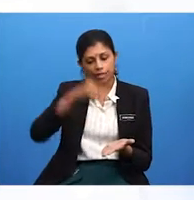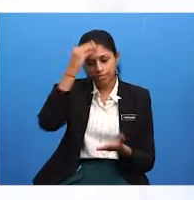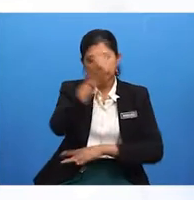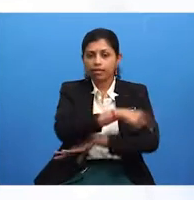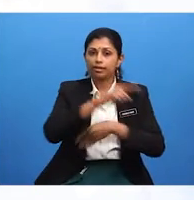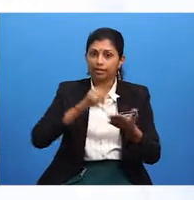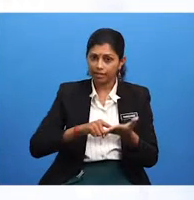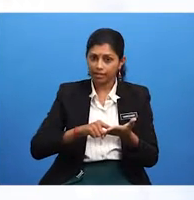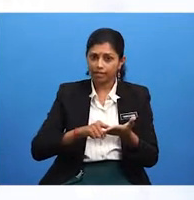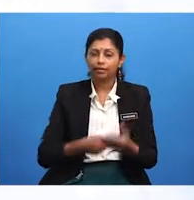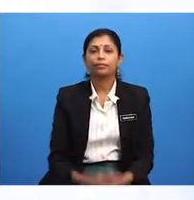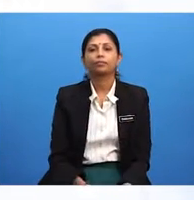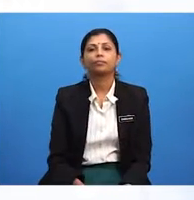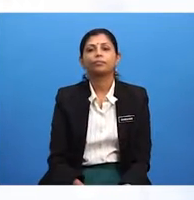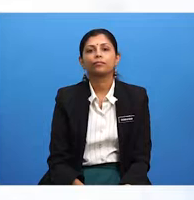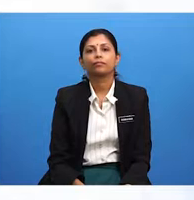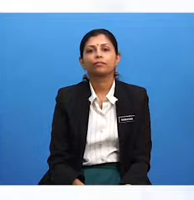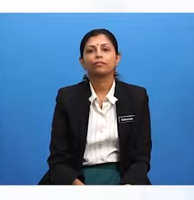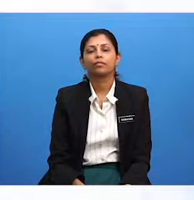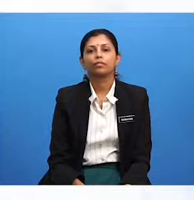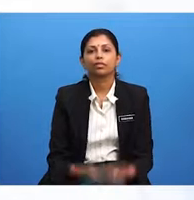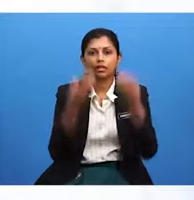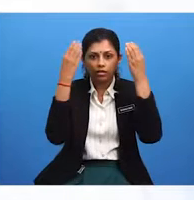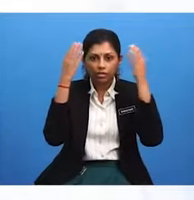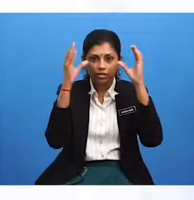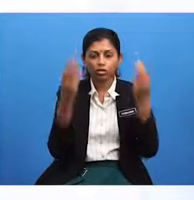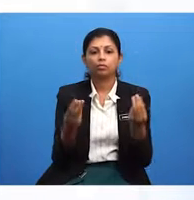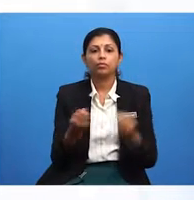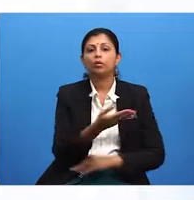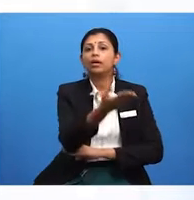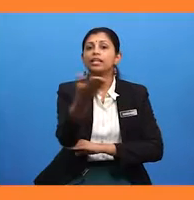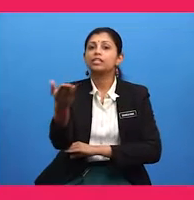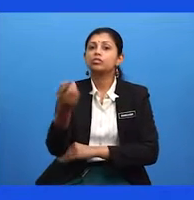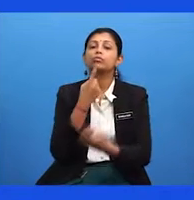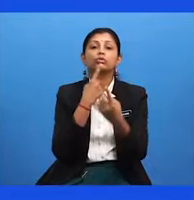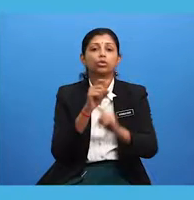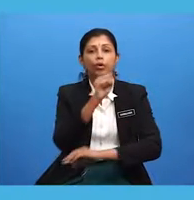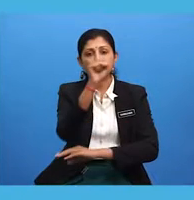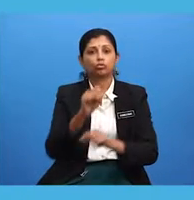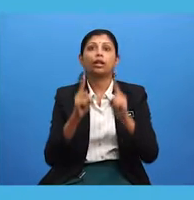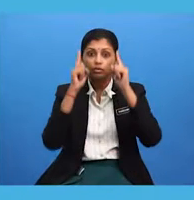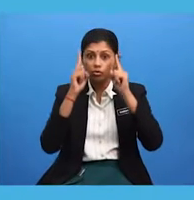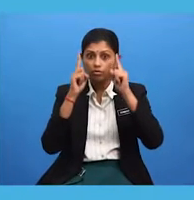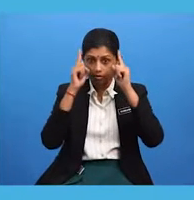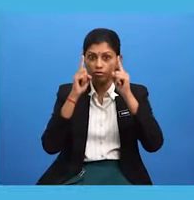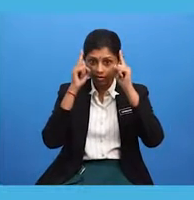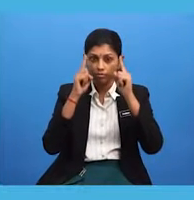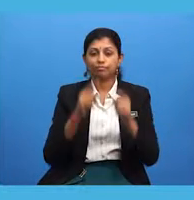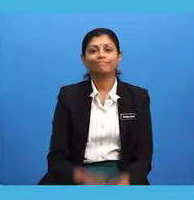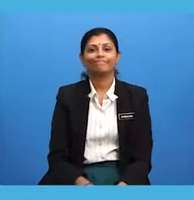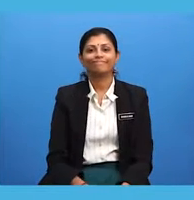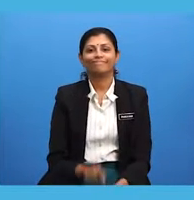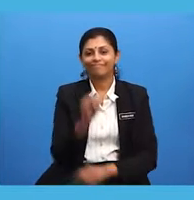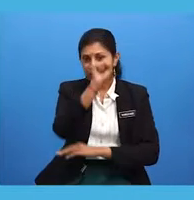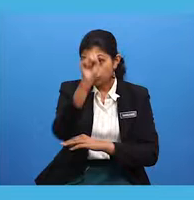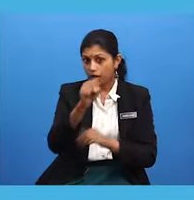ini, cikgu ingin meminta murid-murid menjawab soalan berikut. Soalan yang